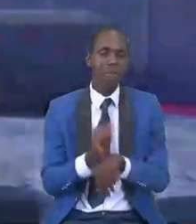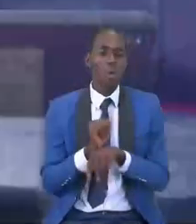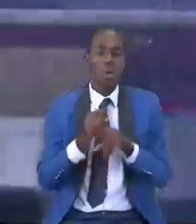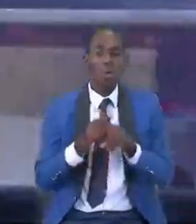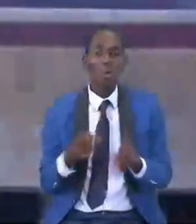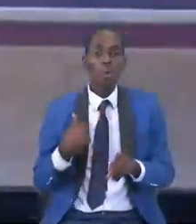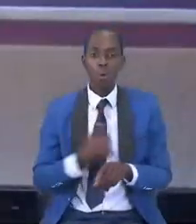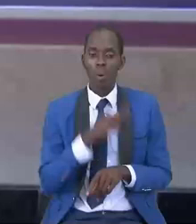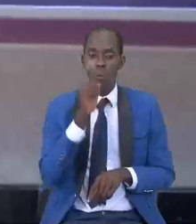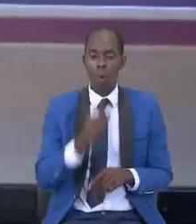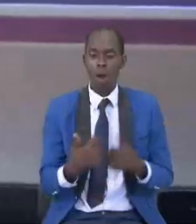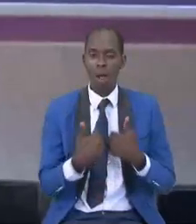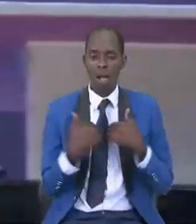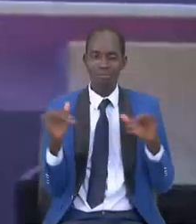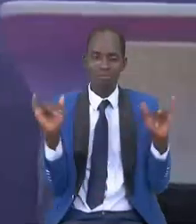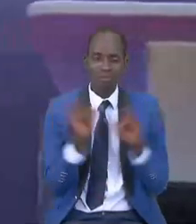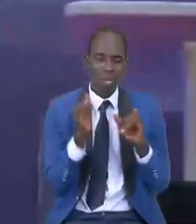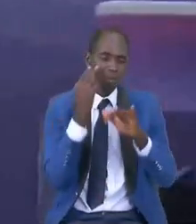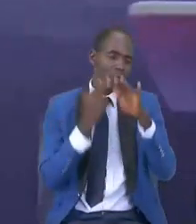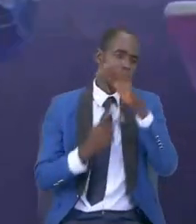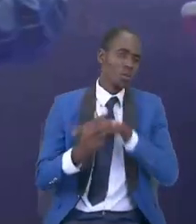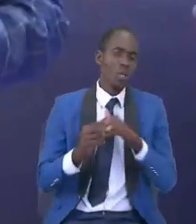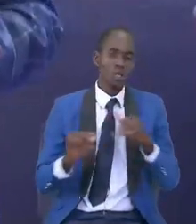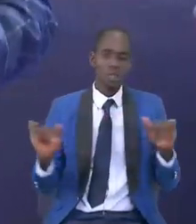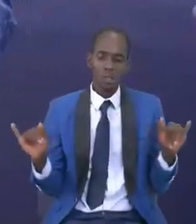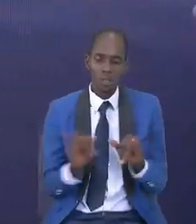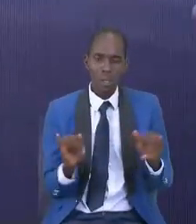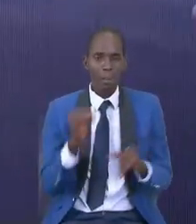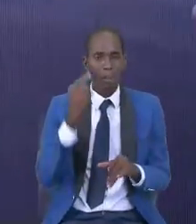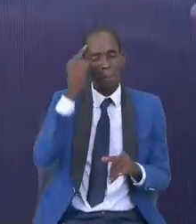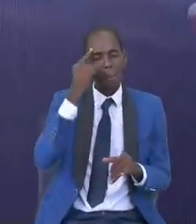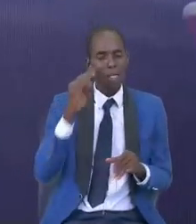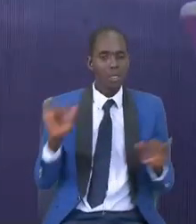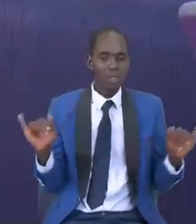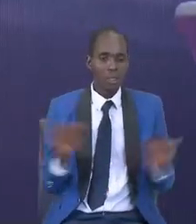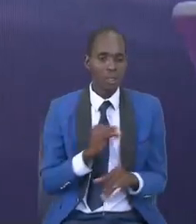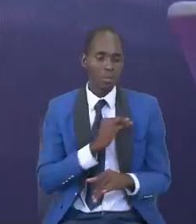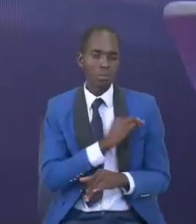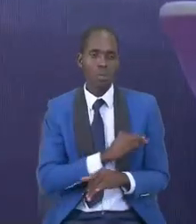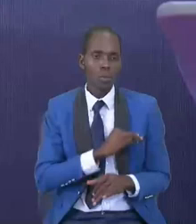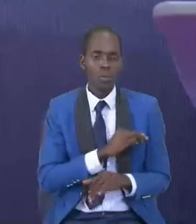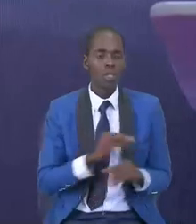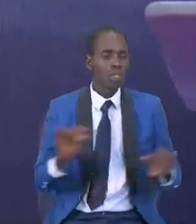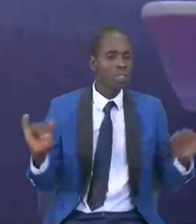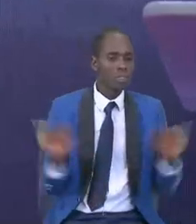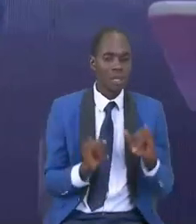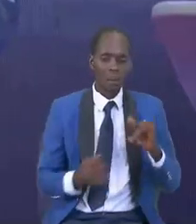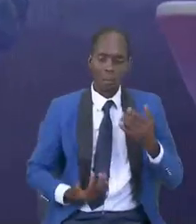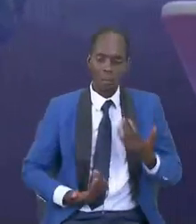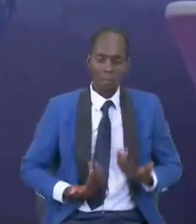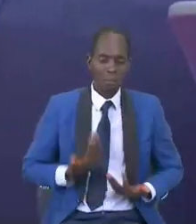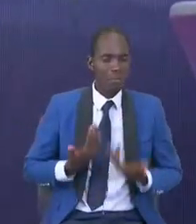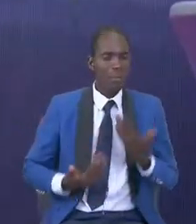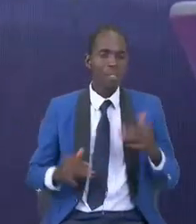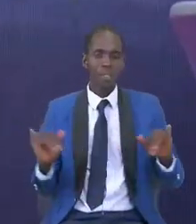le travail. Même nous devons avoir la même vision, nous devons avoir la même mission, nous devons avoir la même passion, nous devons avoir le